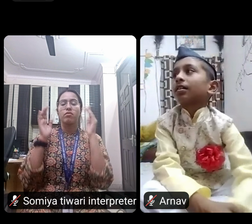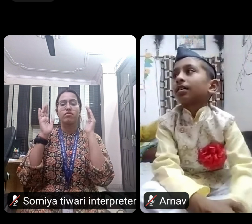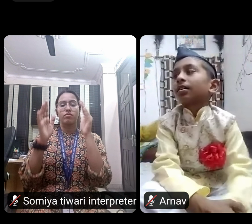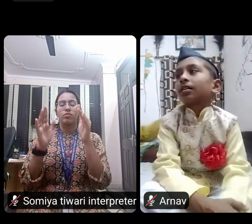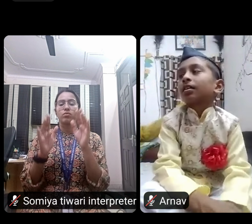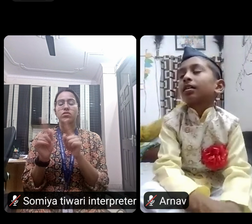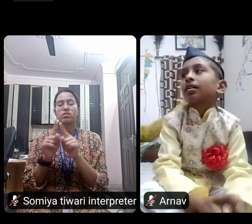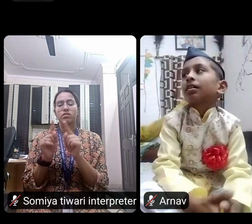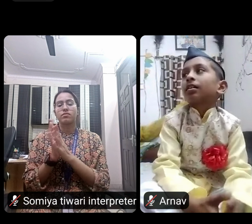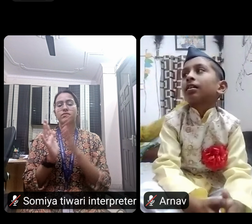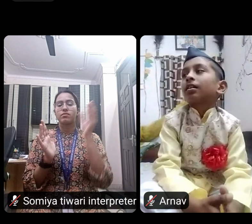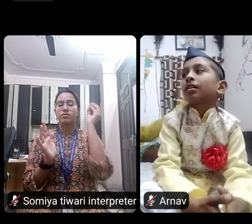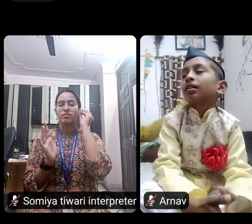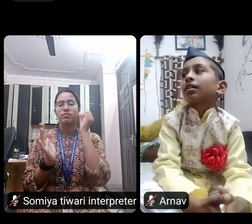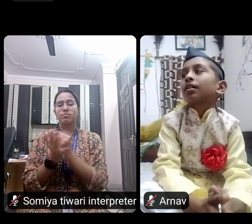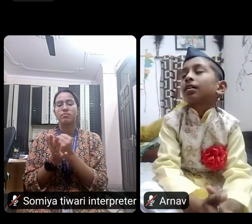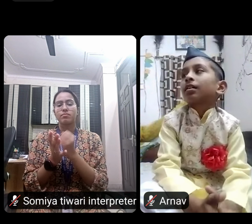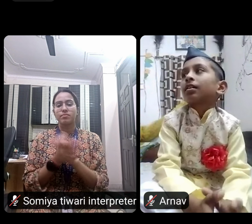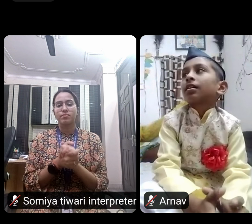वेरी यस सर मच,